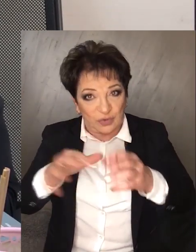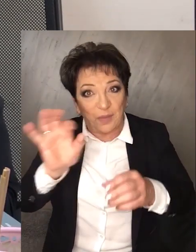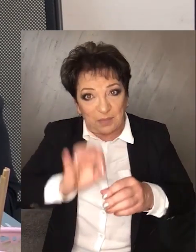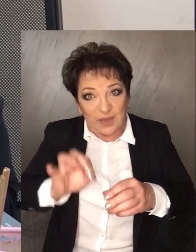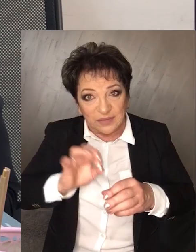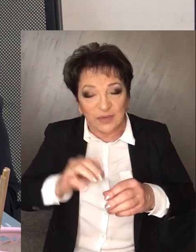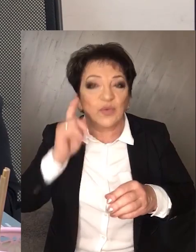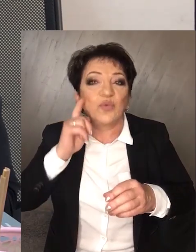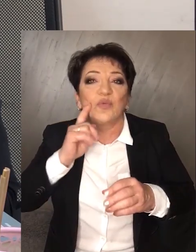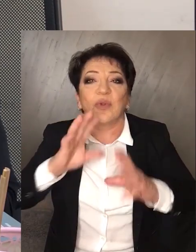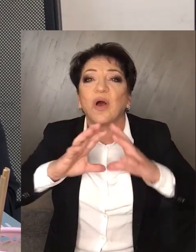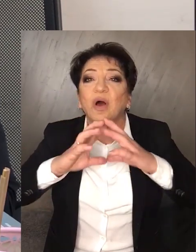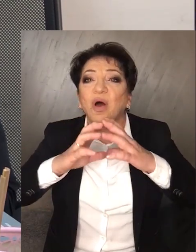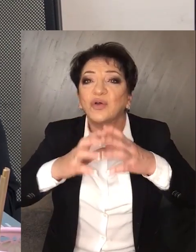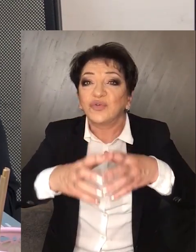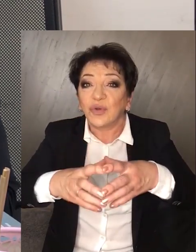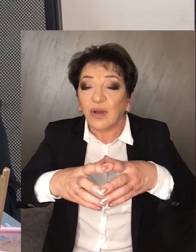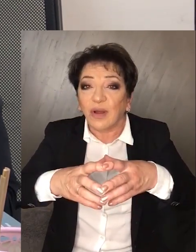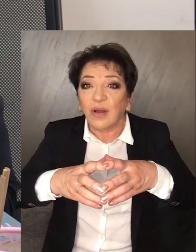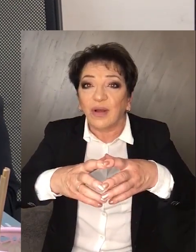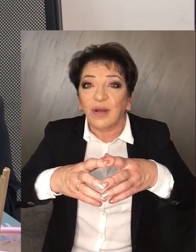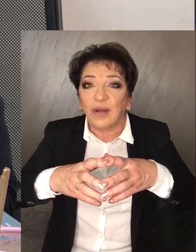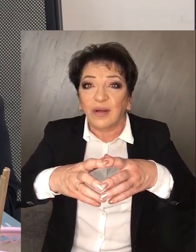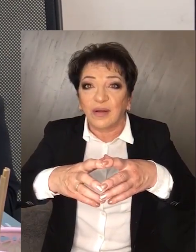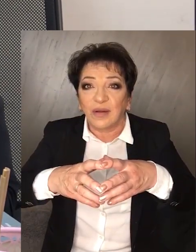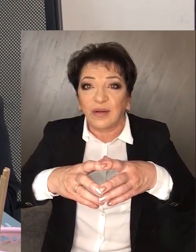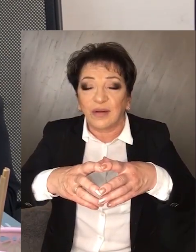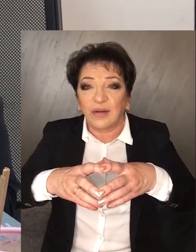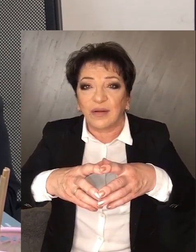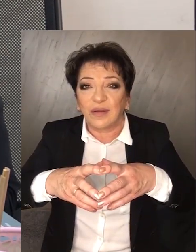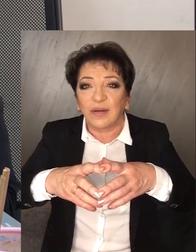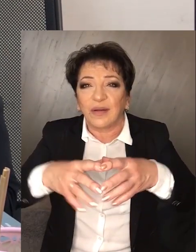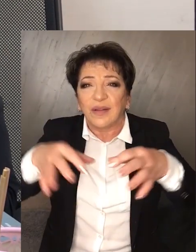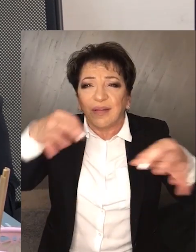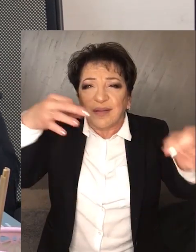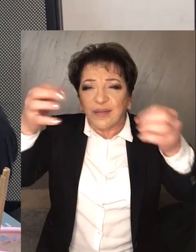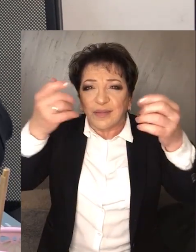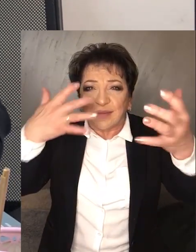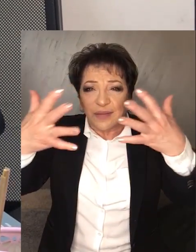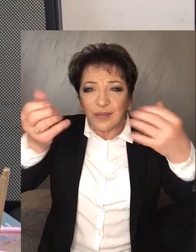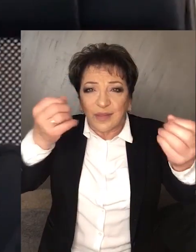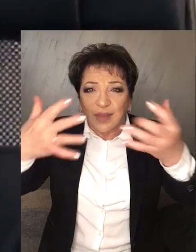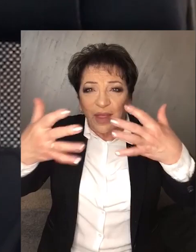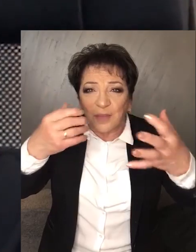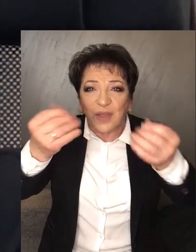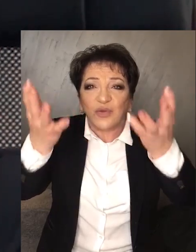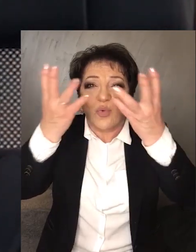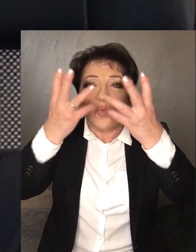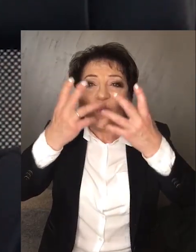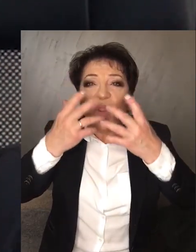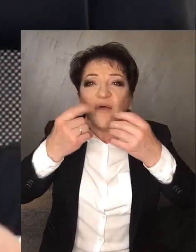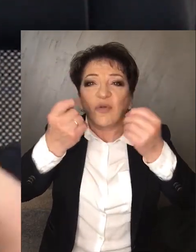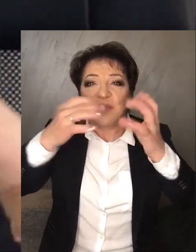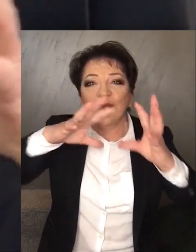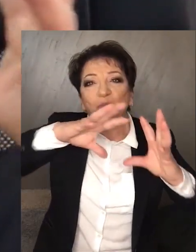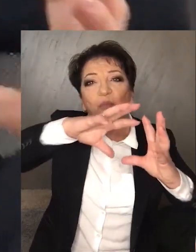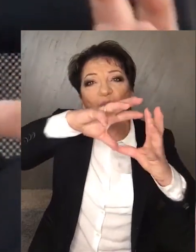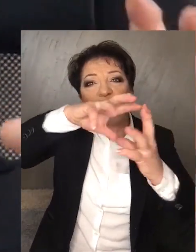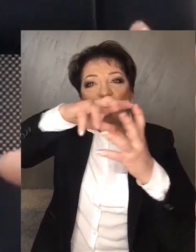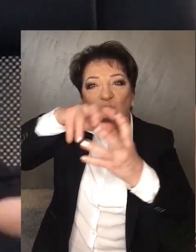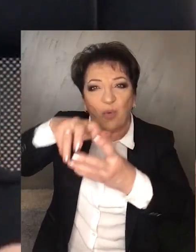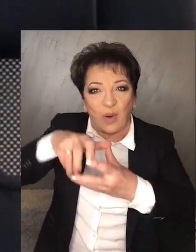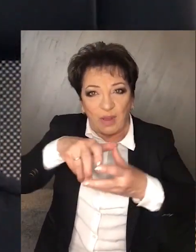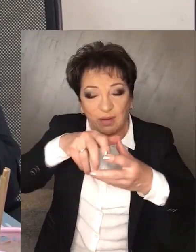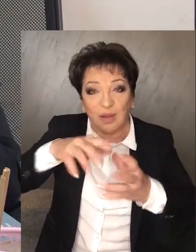Դուք ինձ խնդրում եք, որ ես ներկայացնեմ խուլերի աշխարհը։ Խուլերի աշխարհը մի հատ